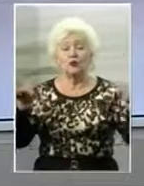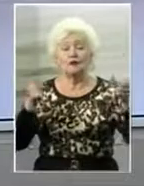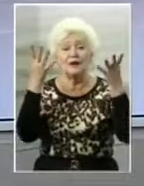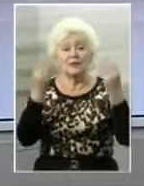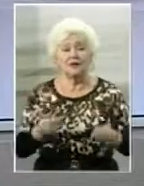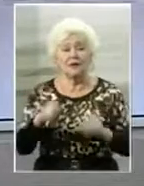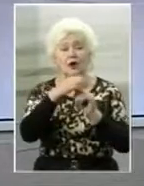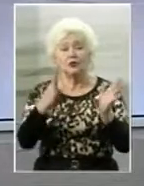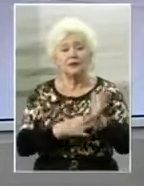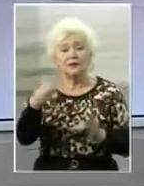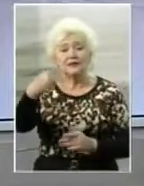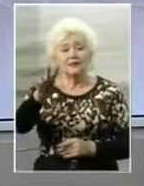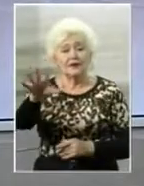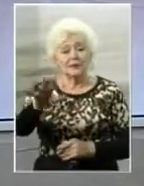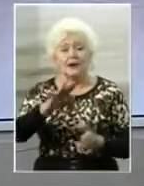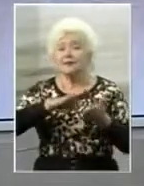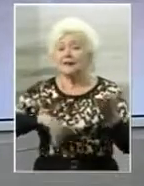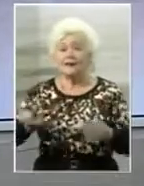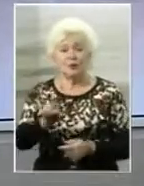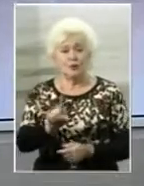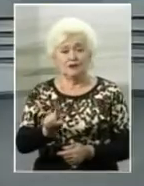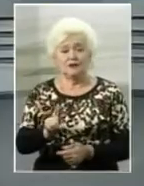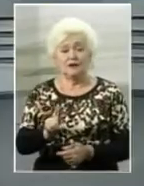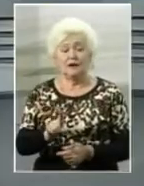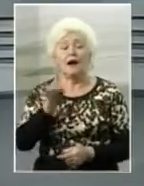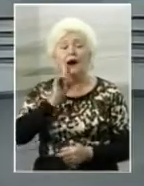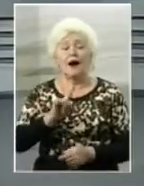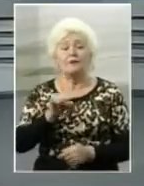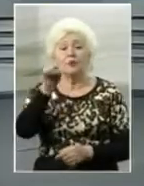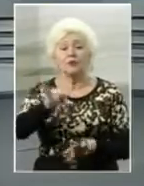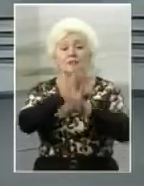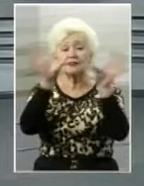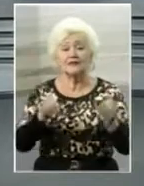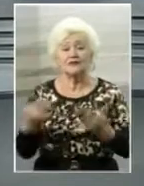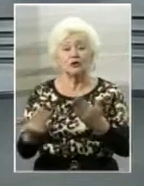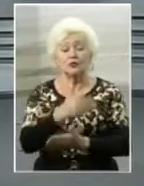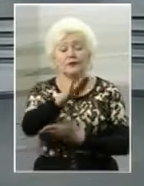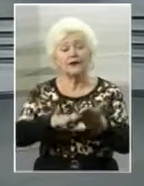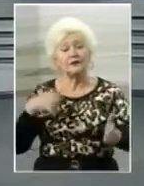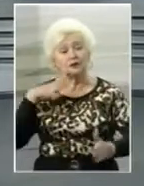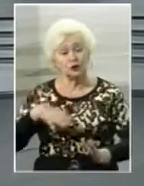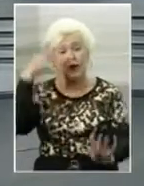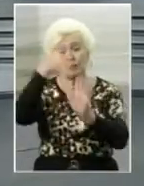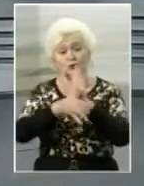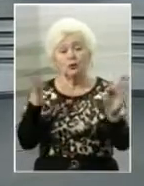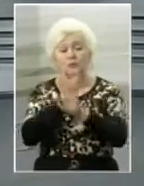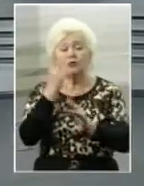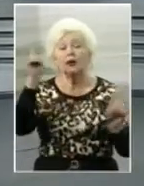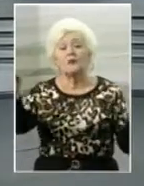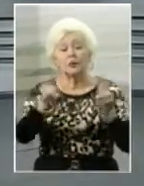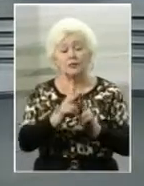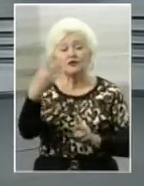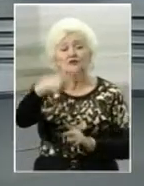о 19:25. Не пропустіть. А поки що це всі новини. Далі на вас чекає прогноз погоди. Побачимось